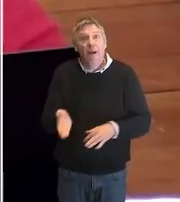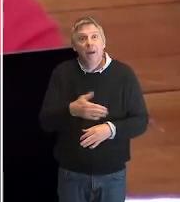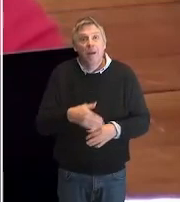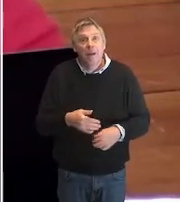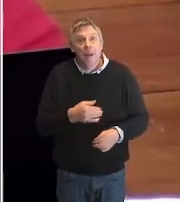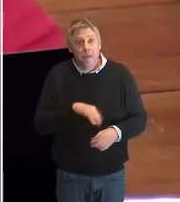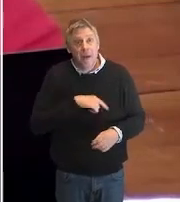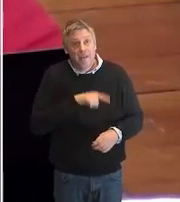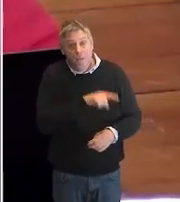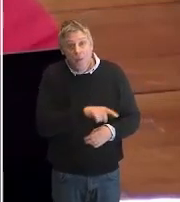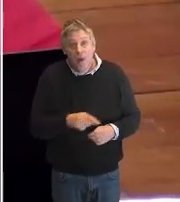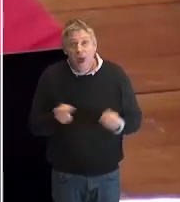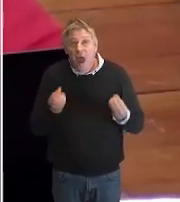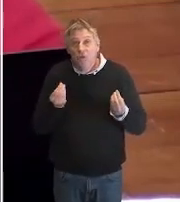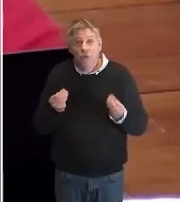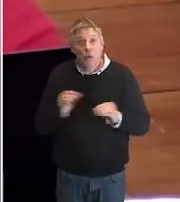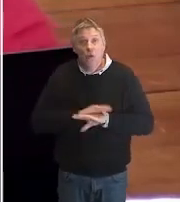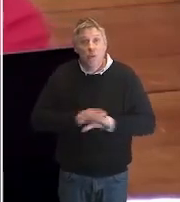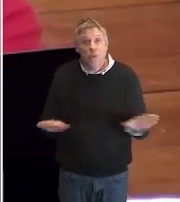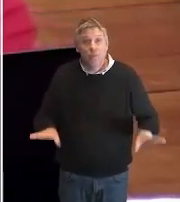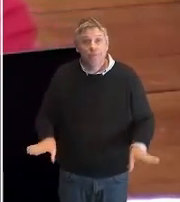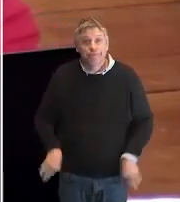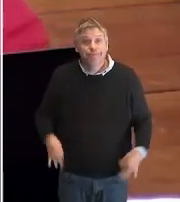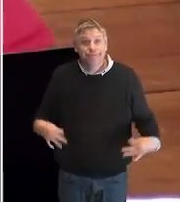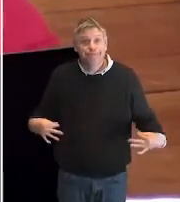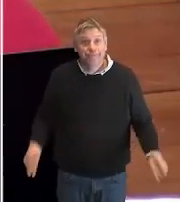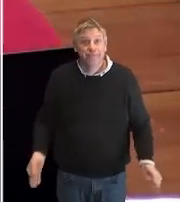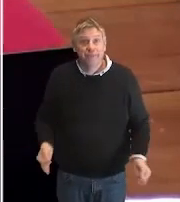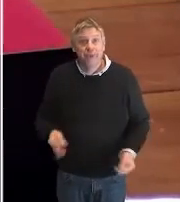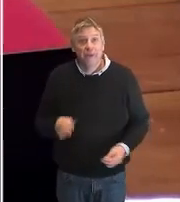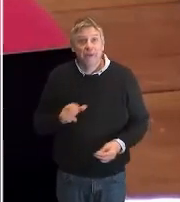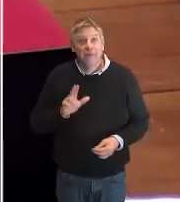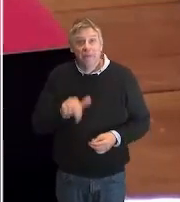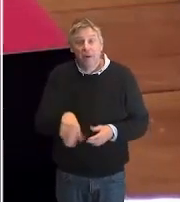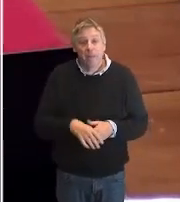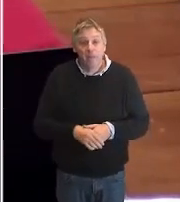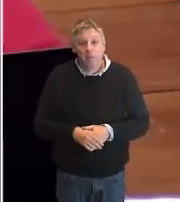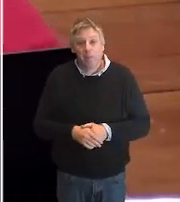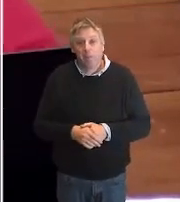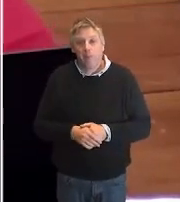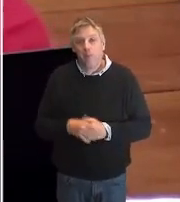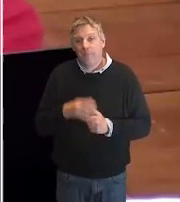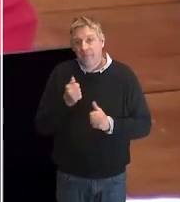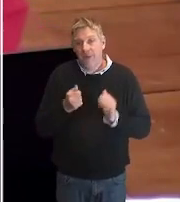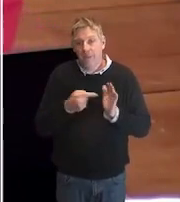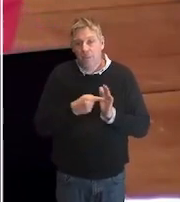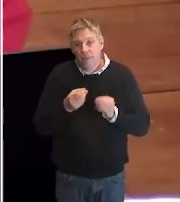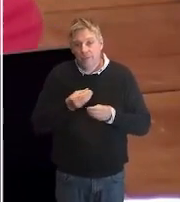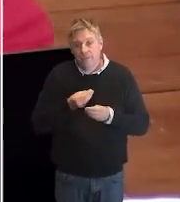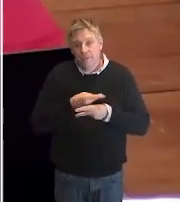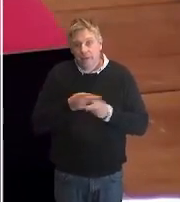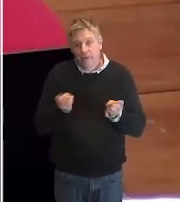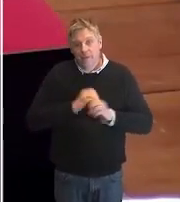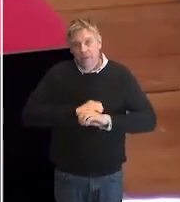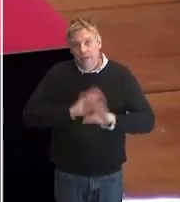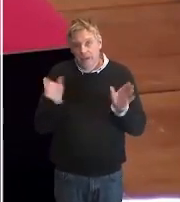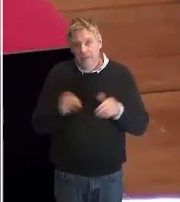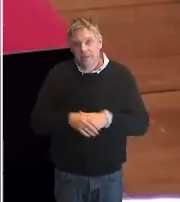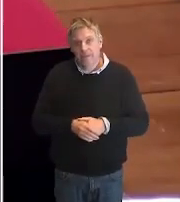vous plus d'argent du tout. Donc ça c'est un point que je voulais clarifier.